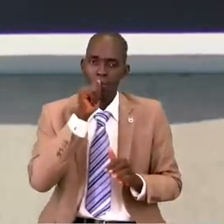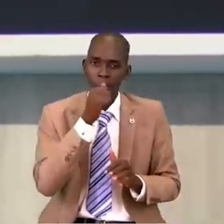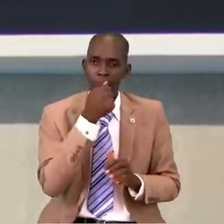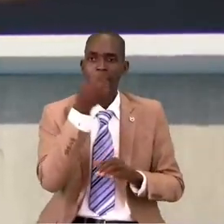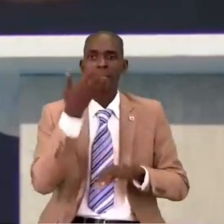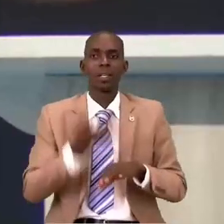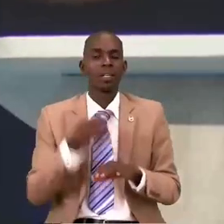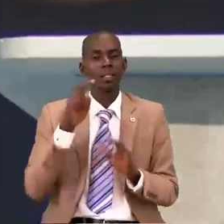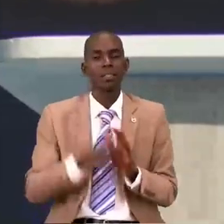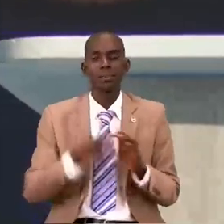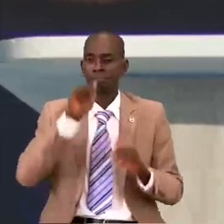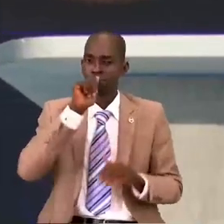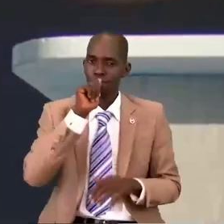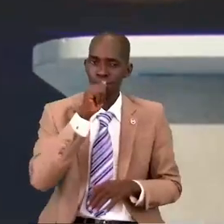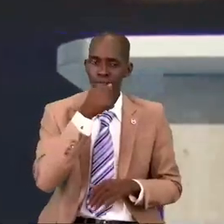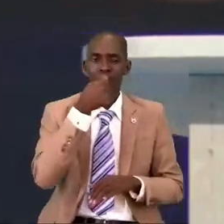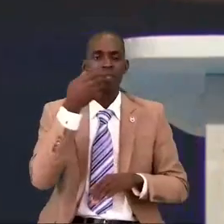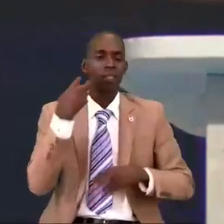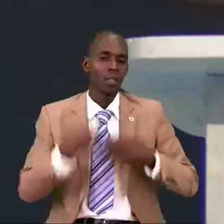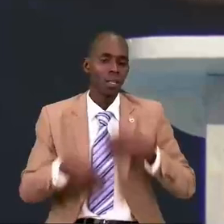Toute profession exige